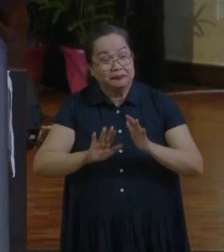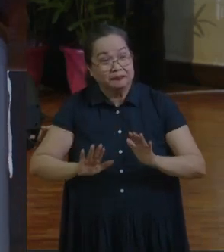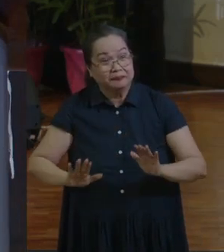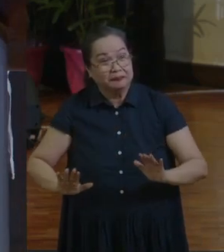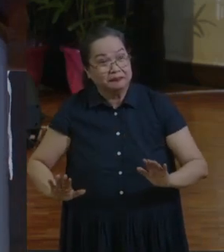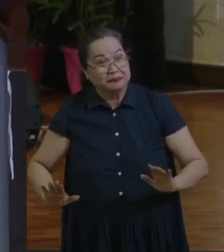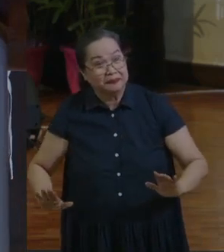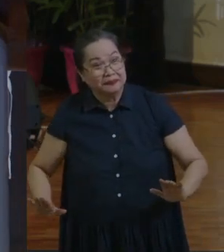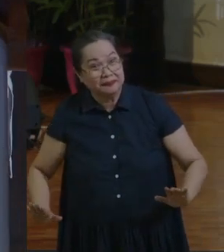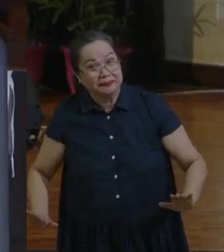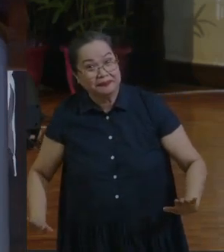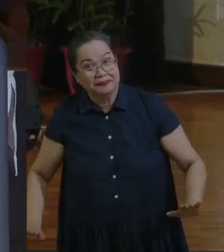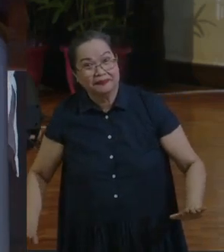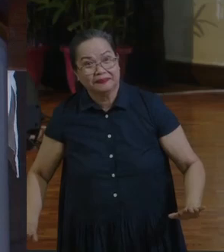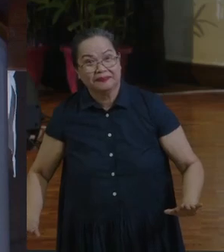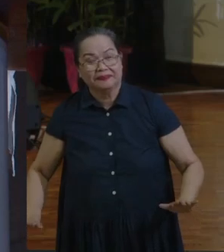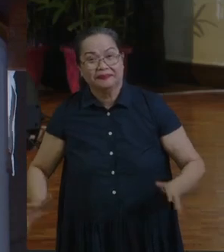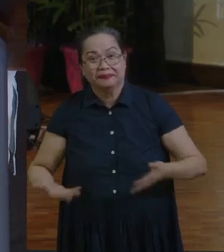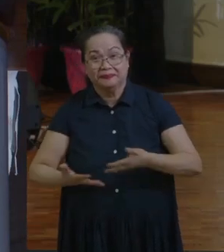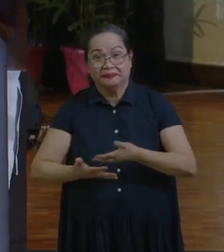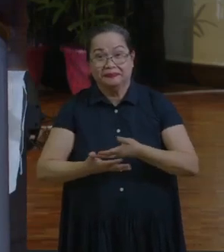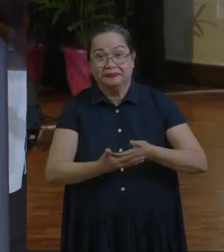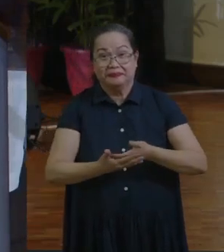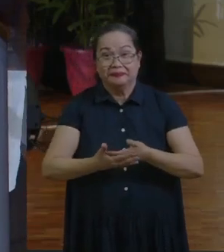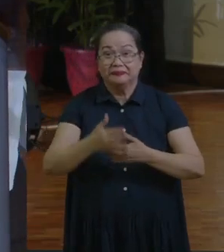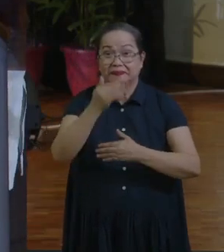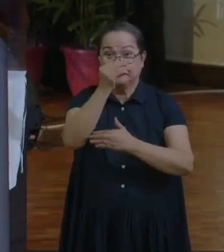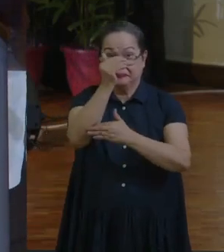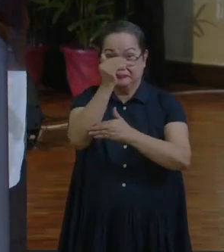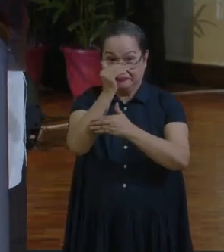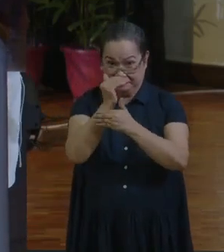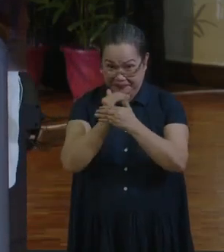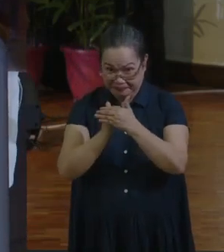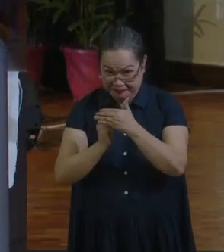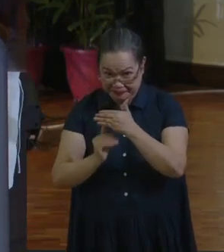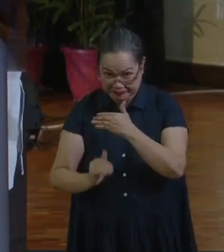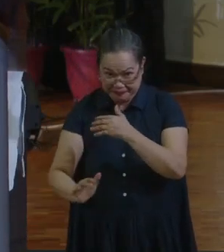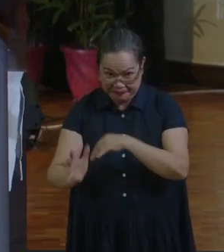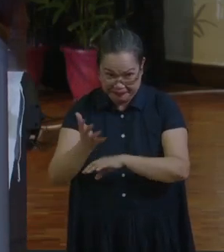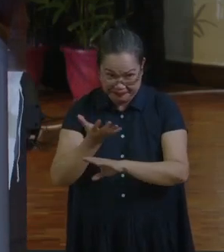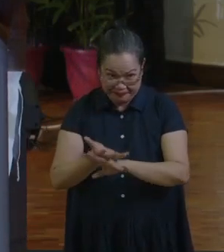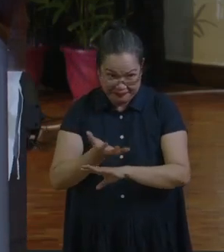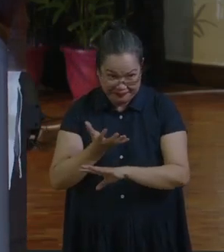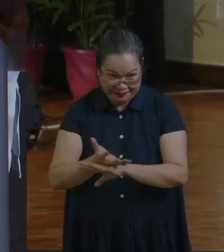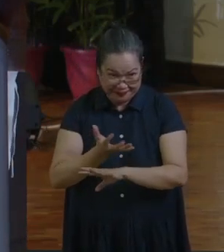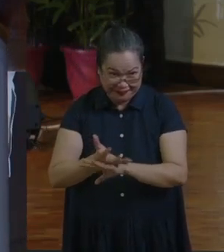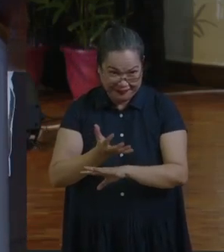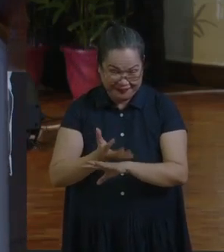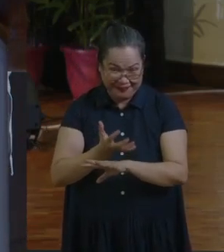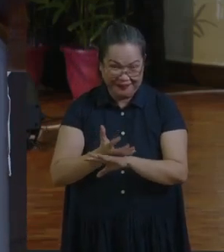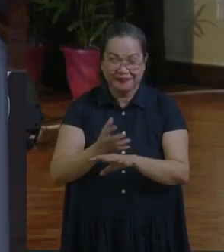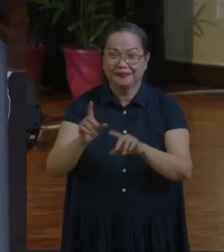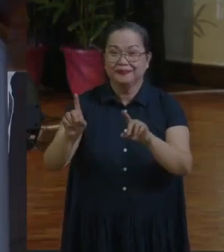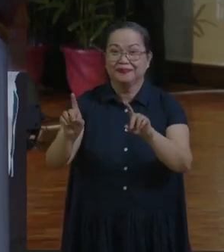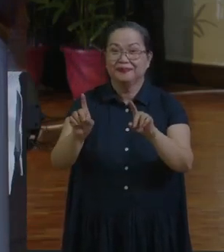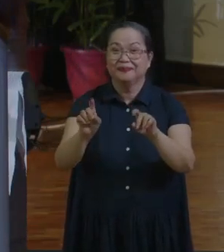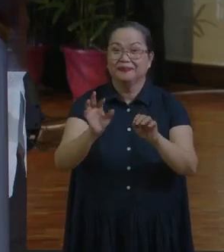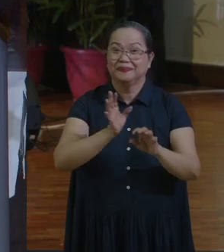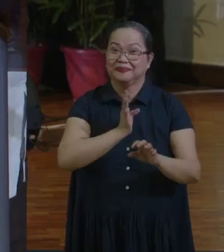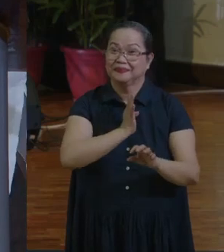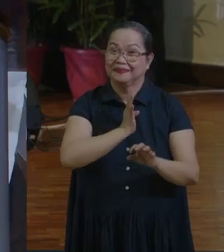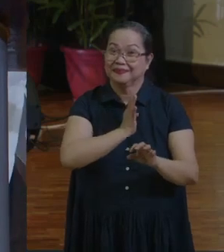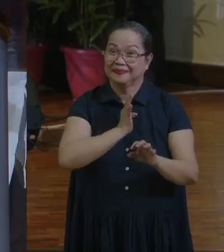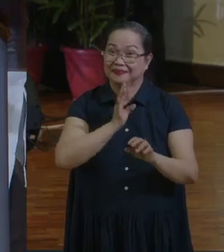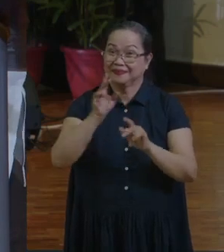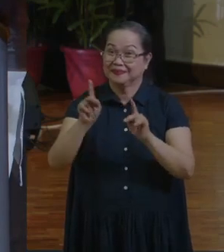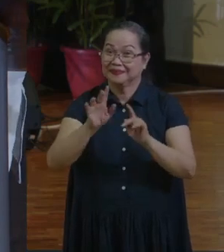paraan. Sa pagpapakumbaba at karalitaan, sa paggawa ng mabuti sa kanyang